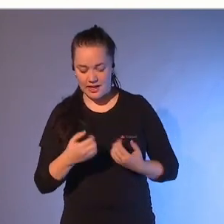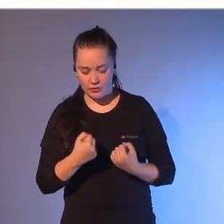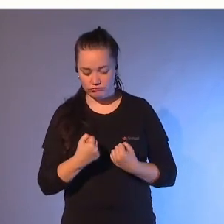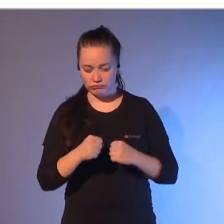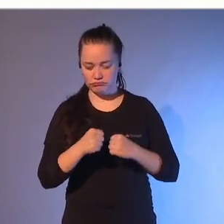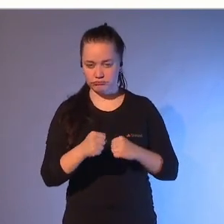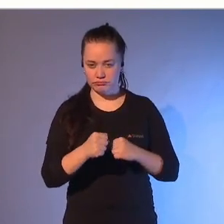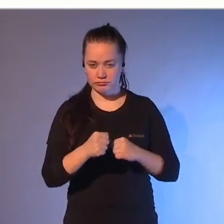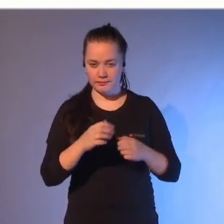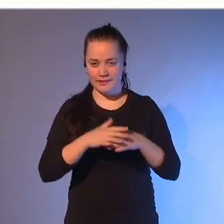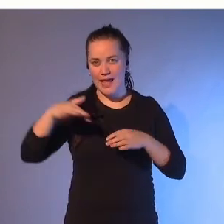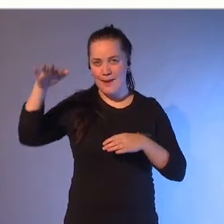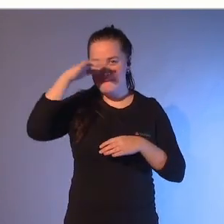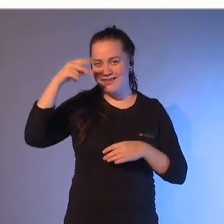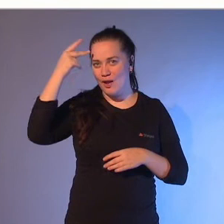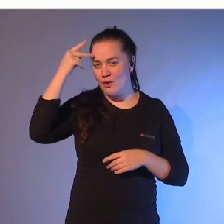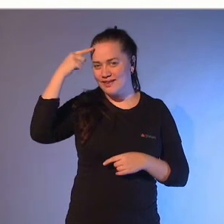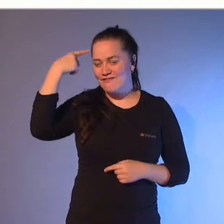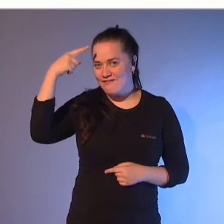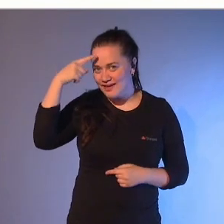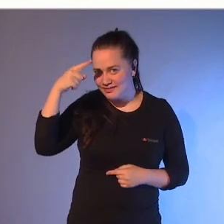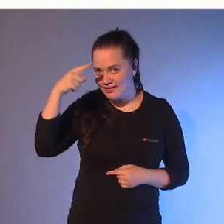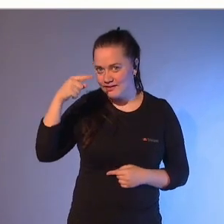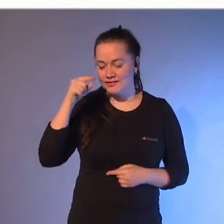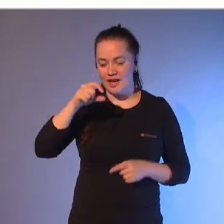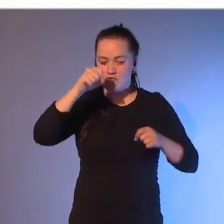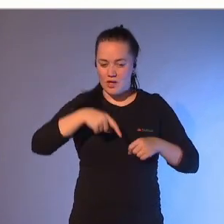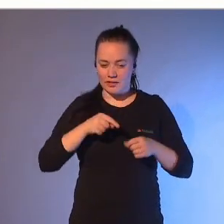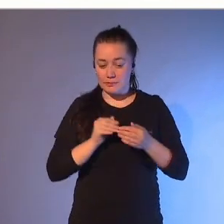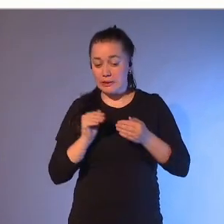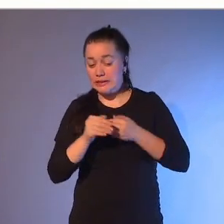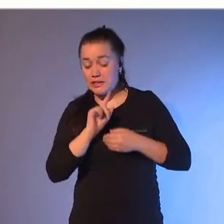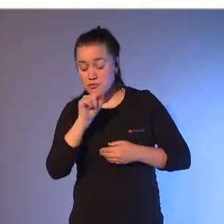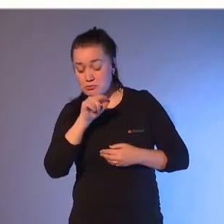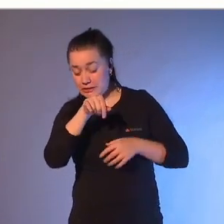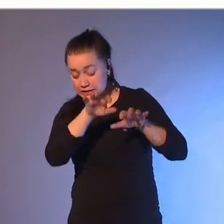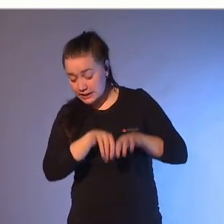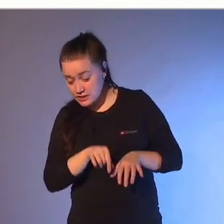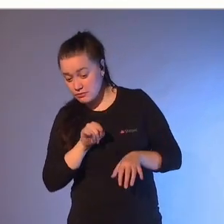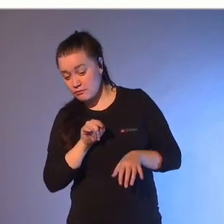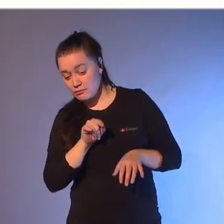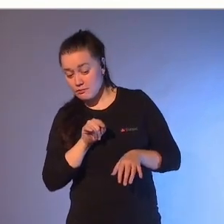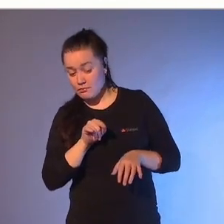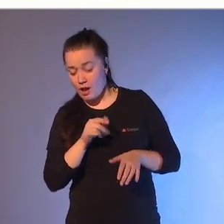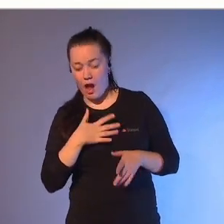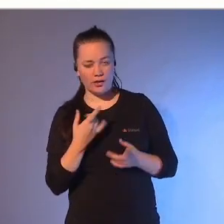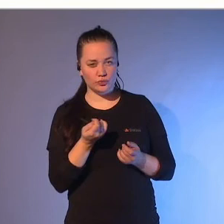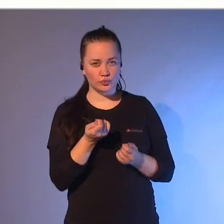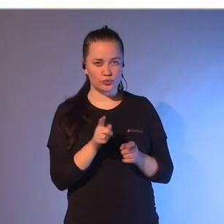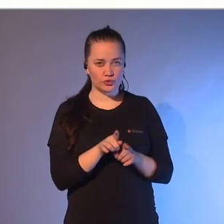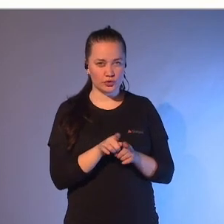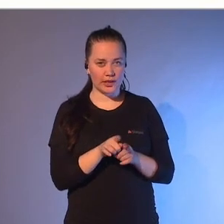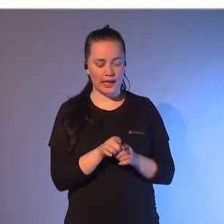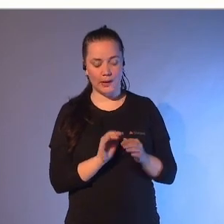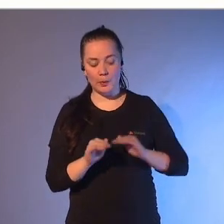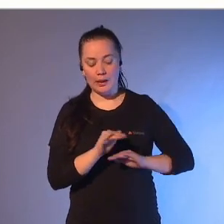mobiliserer de metakognitive ferdighetene, at du på en måte stiller indirekte spørsmål til teksten, har noen sånne